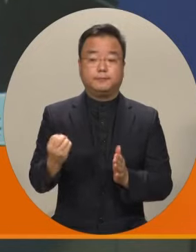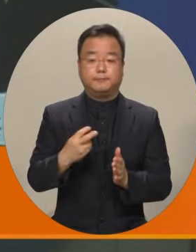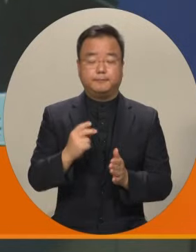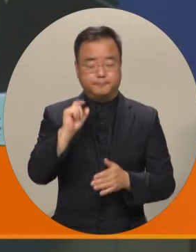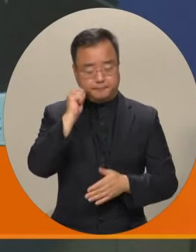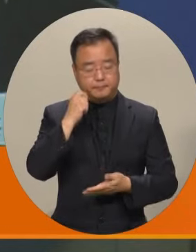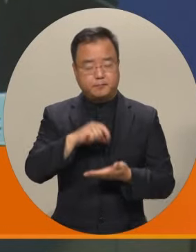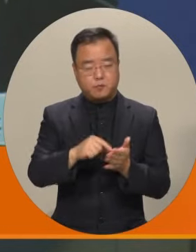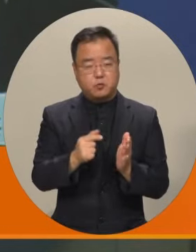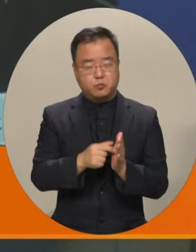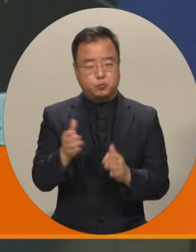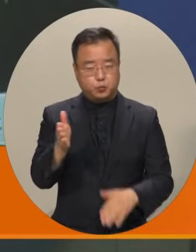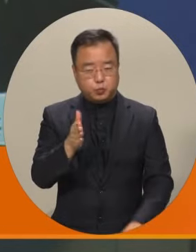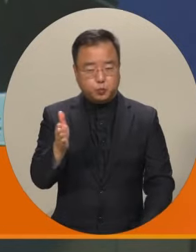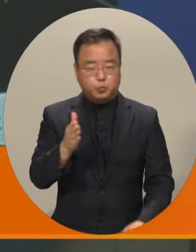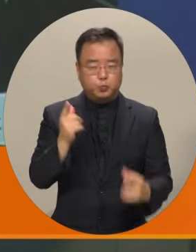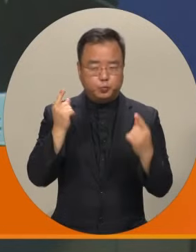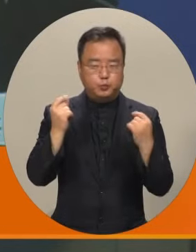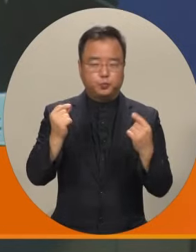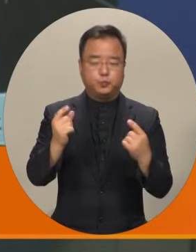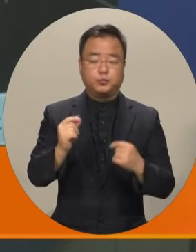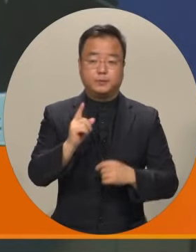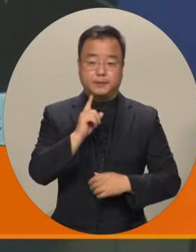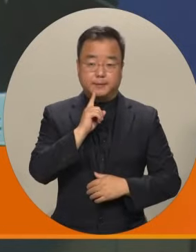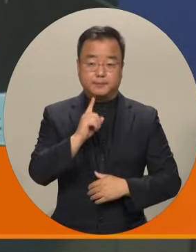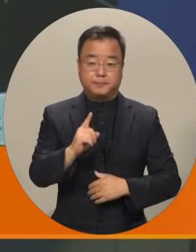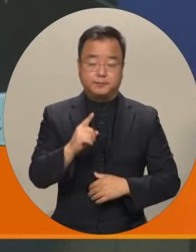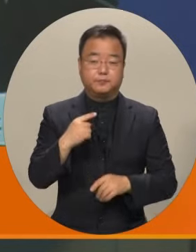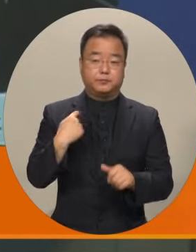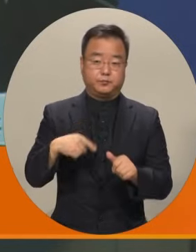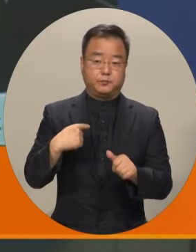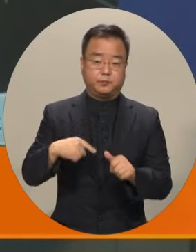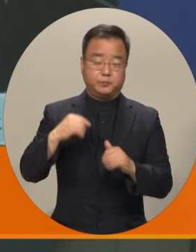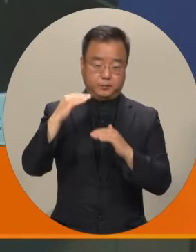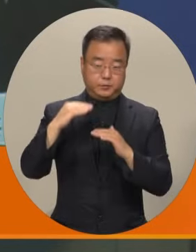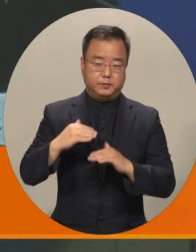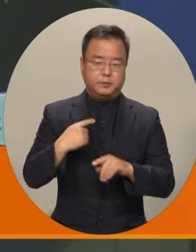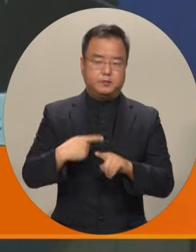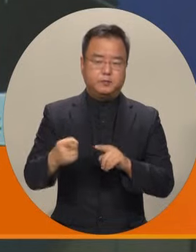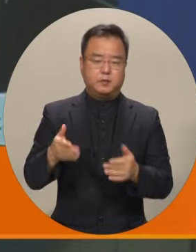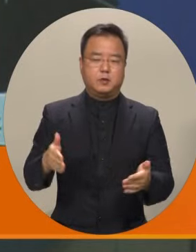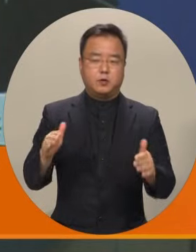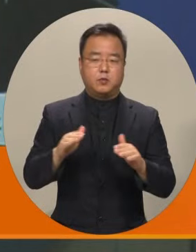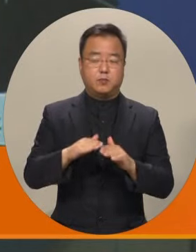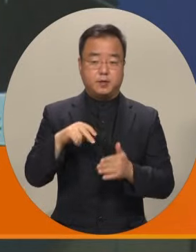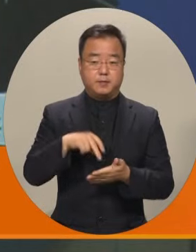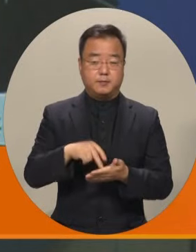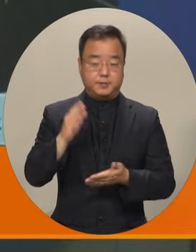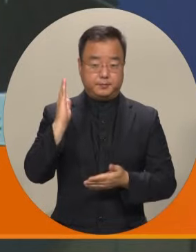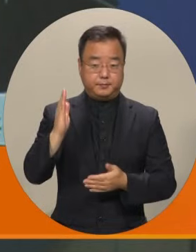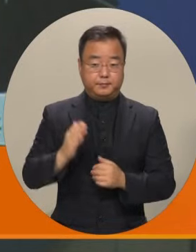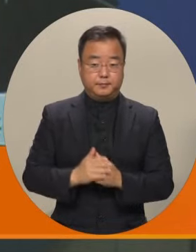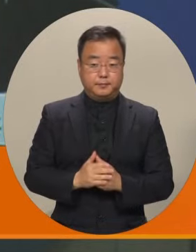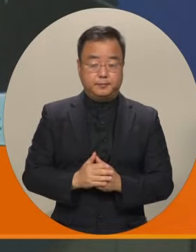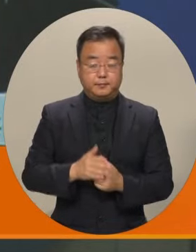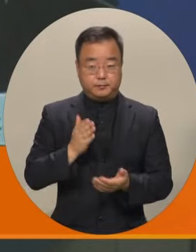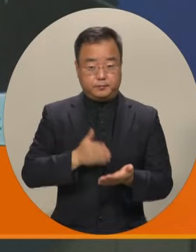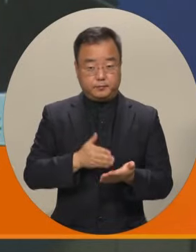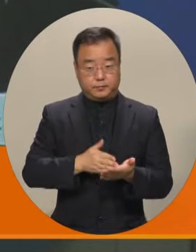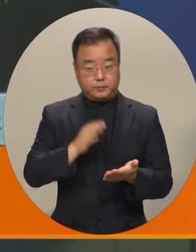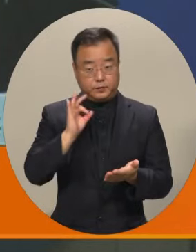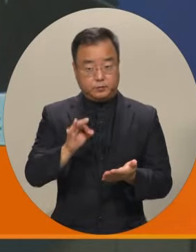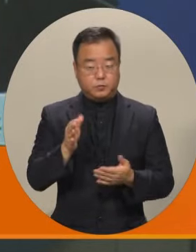노력했다는게 시험을 출제한 교육과정 평가 원칙의 설명인데요 먼저 이상미 기자의 보도부터 보시고